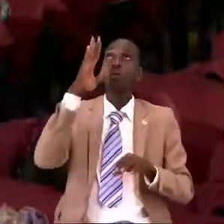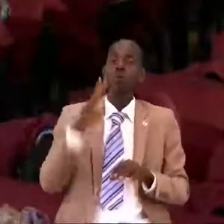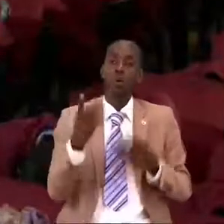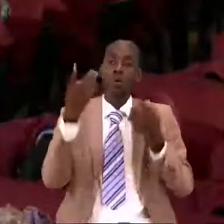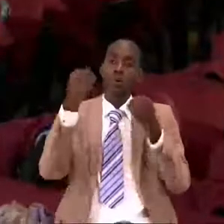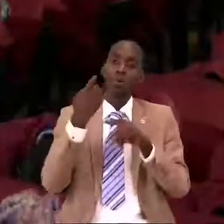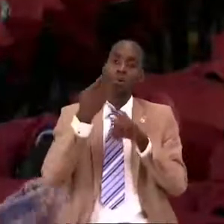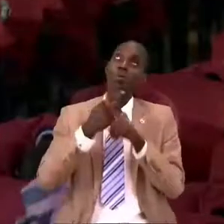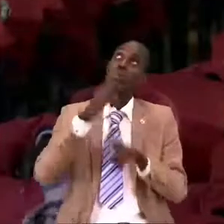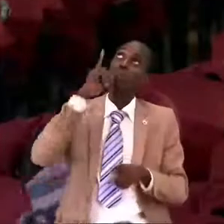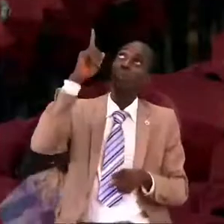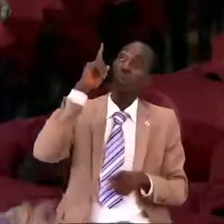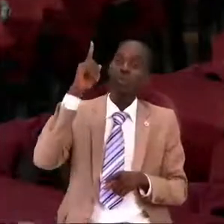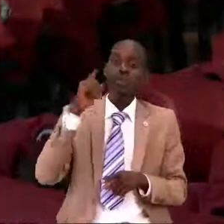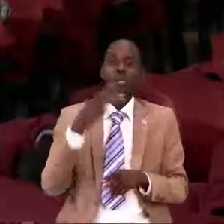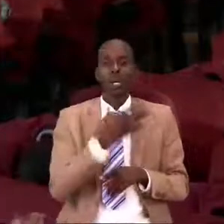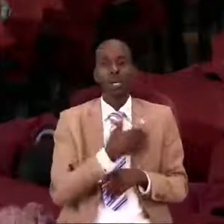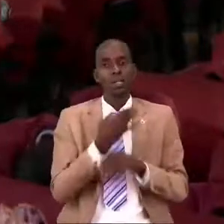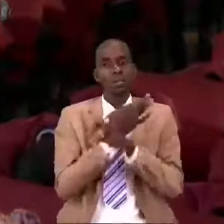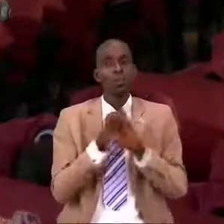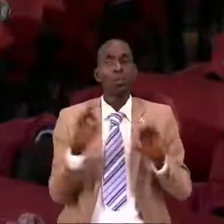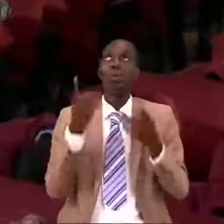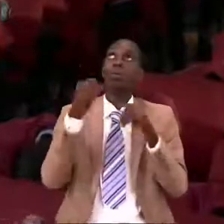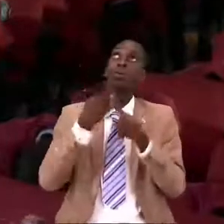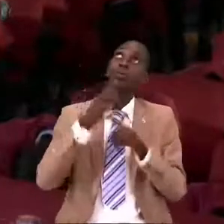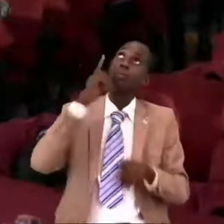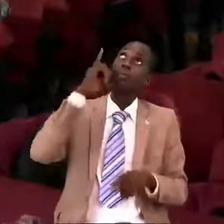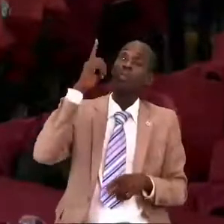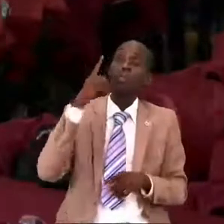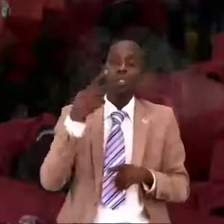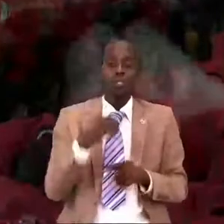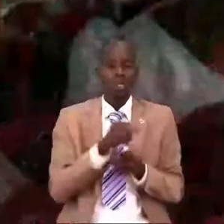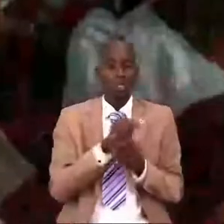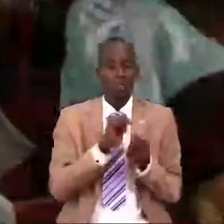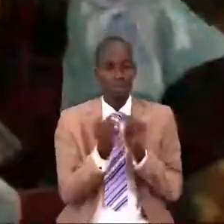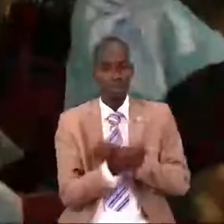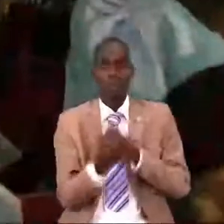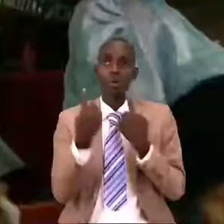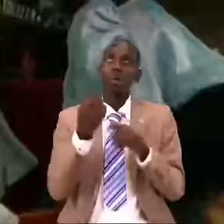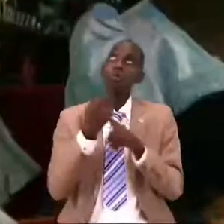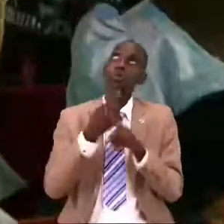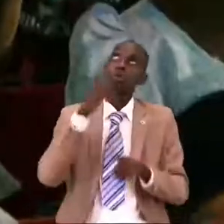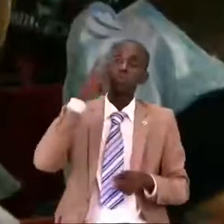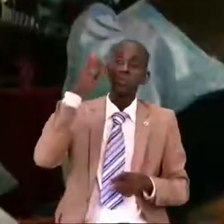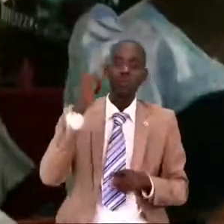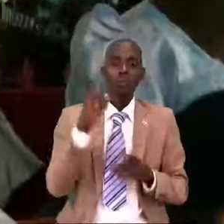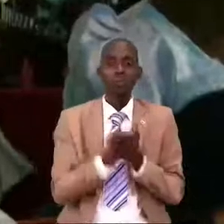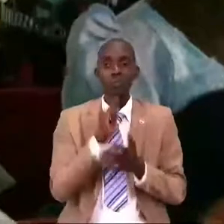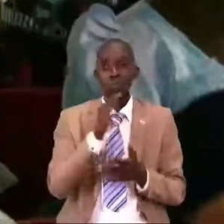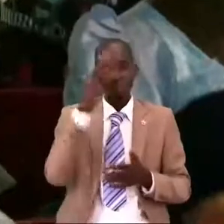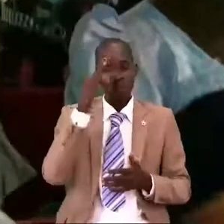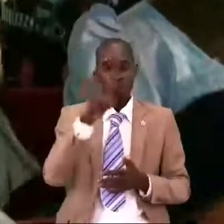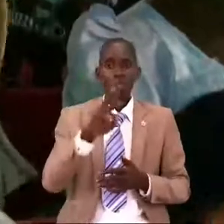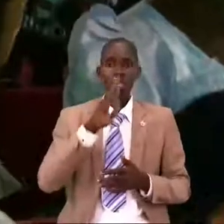La transformation vient de toi. C'est pourquoi tu lèves ta main maintenant. Ô Seigneur, j'ai besoin de ta miséricorde. Je veux la miséricorde